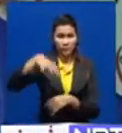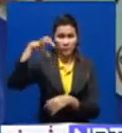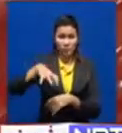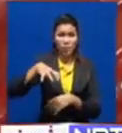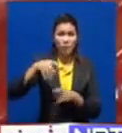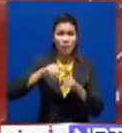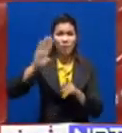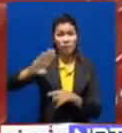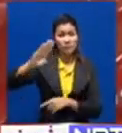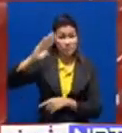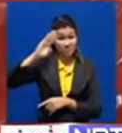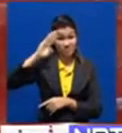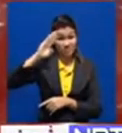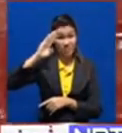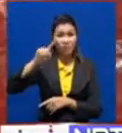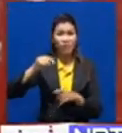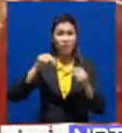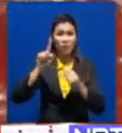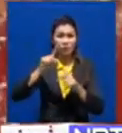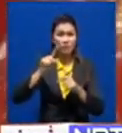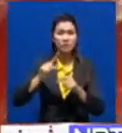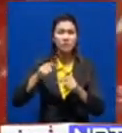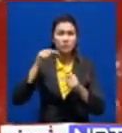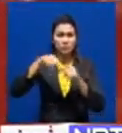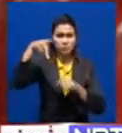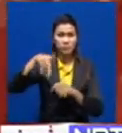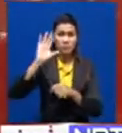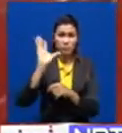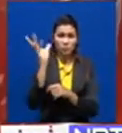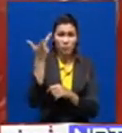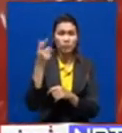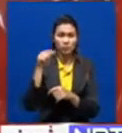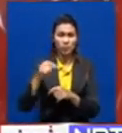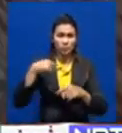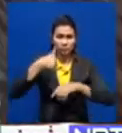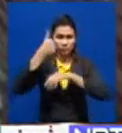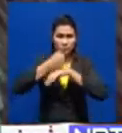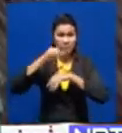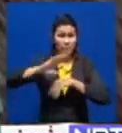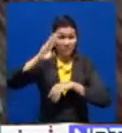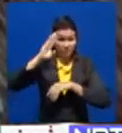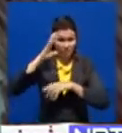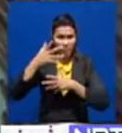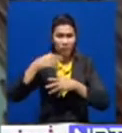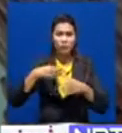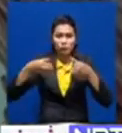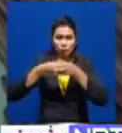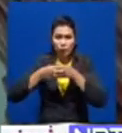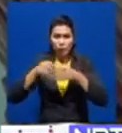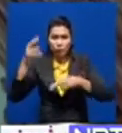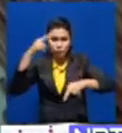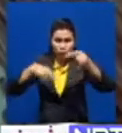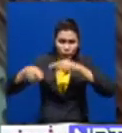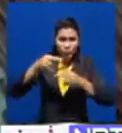ภาคที่ 3ค่ายสมเด็จพระนเรศวรมหาราชจังหวัดพิษณุโลกพลโทสาธิตพิธรัตน์แม่ทัพภาคที่ 3และผู้บัญชาการศูนย์